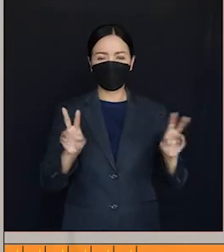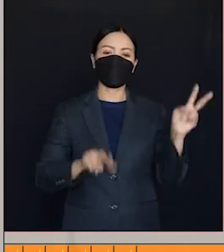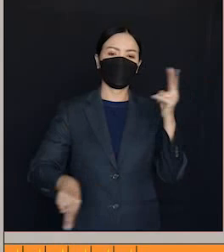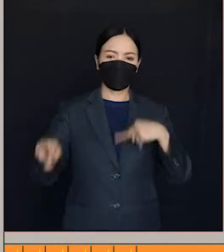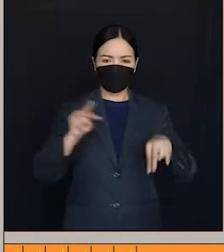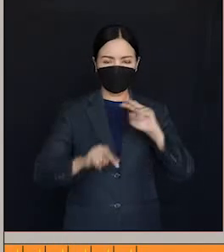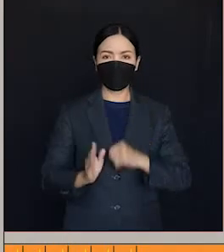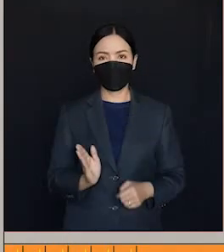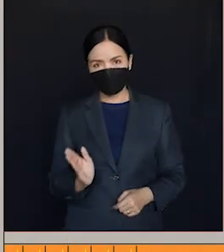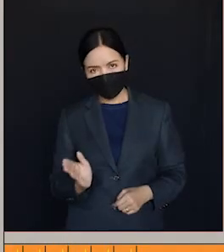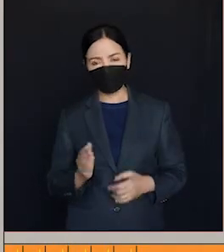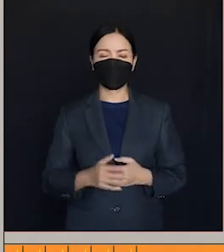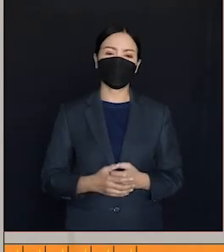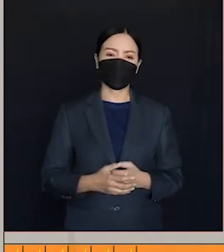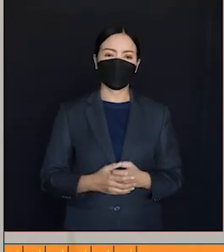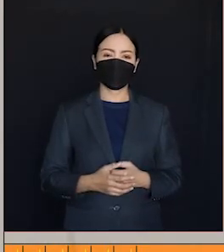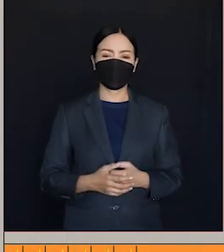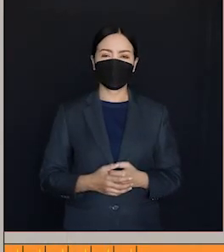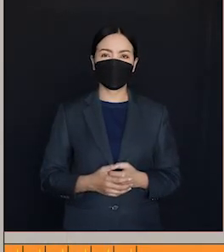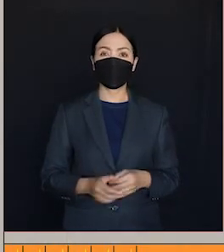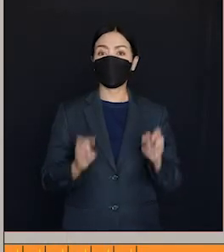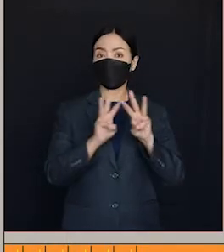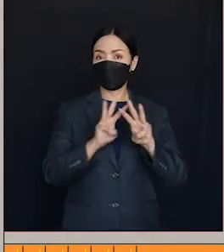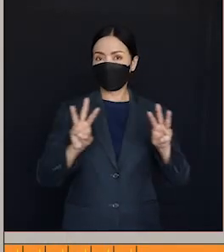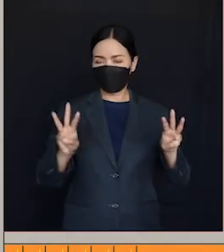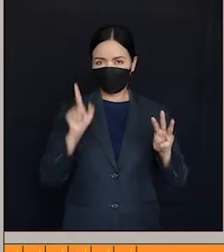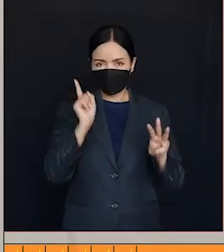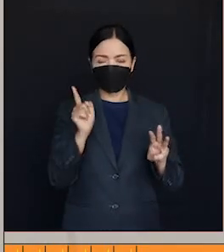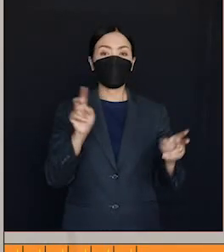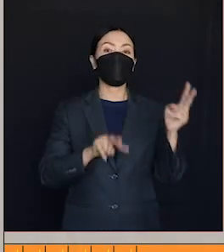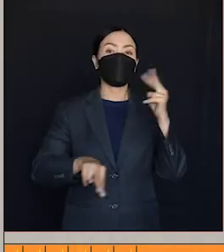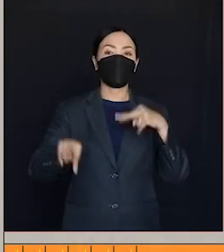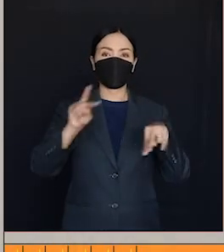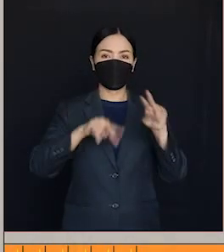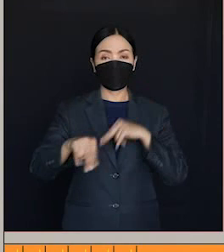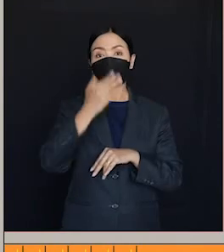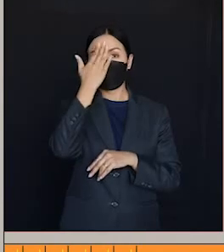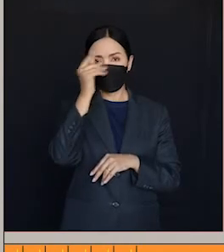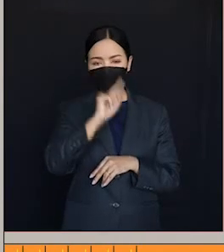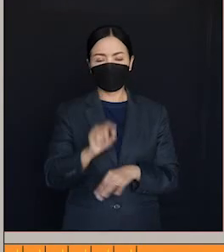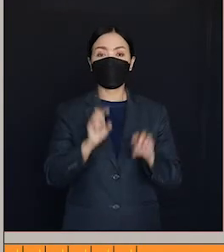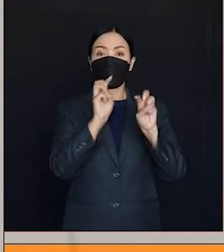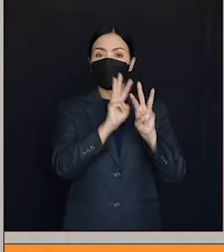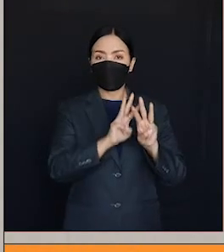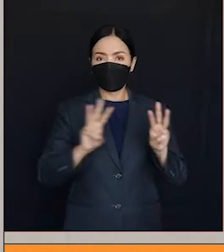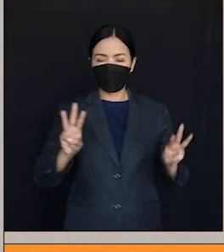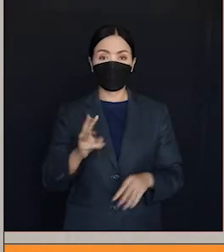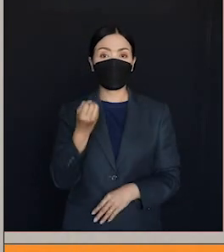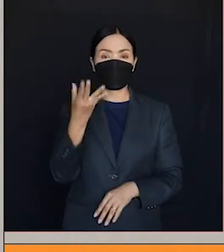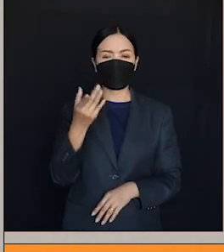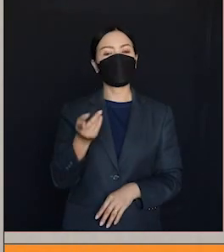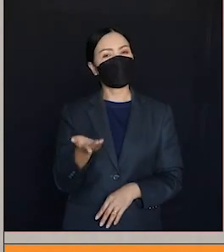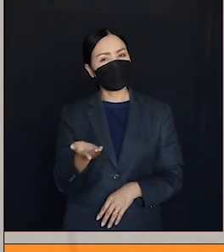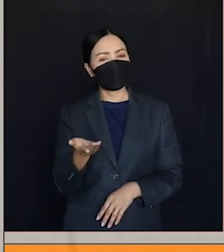ะคะเว็บไซต์ที่ เราต้องทำการตรวจสอบเนี่ยเพราะว่าเว็บไซต์ส่วนใหญ่แล้วจะท